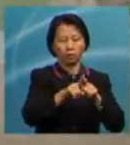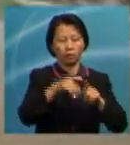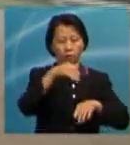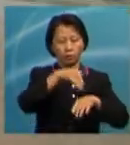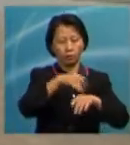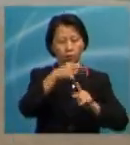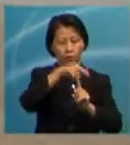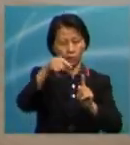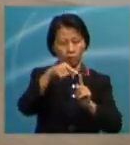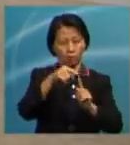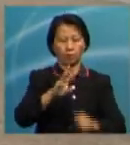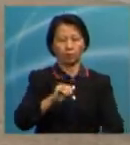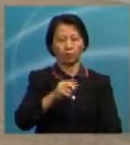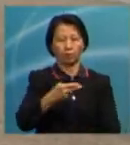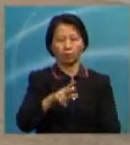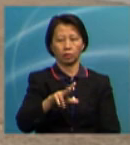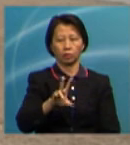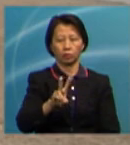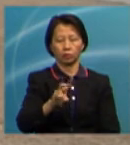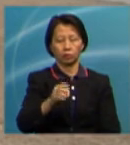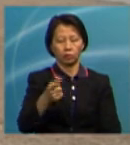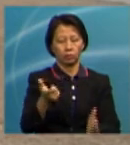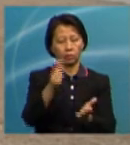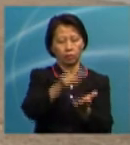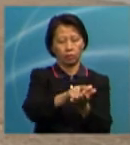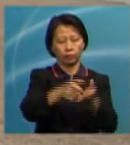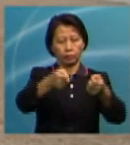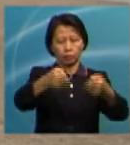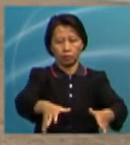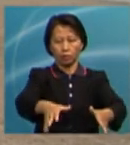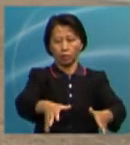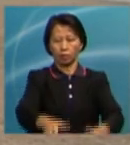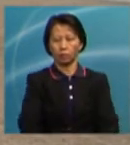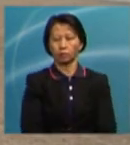Tarikh MH370 dilaporkan